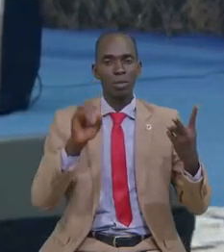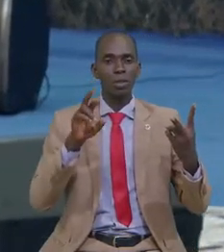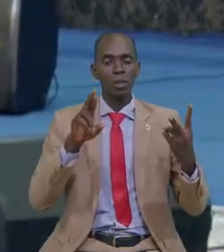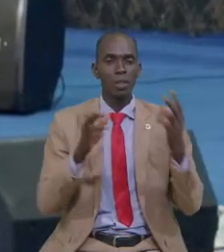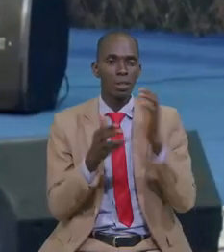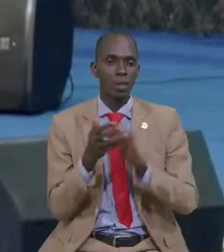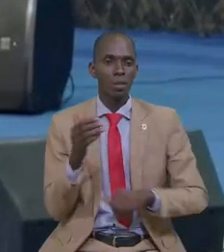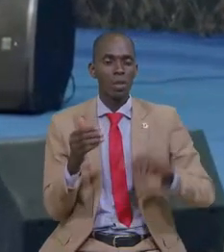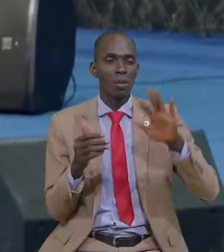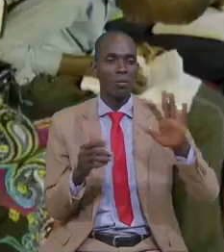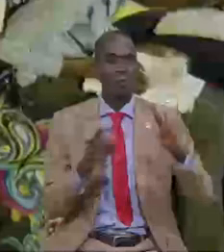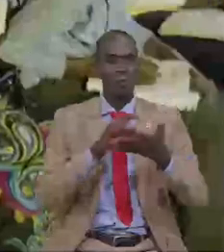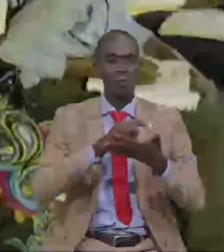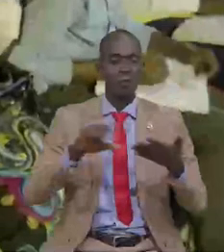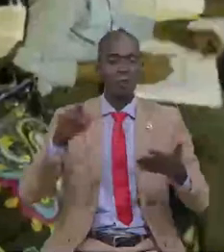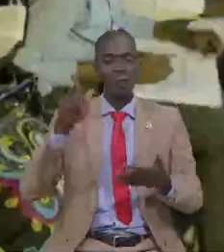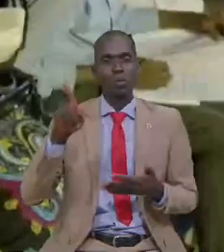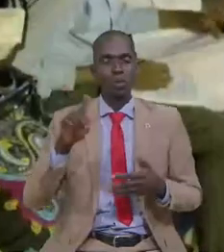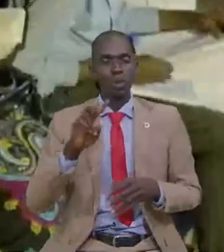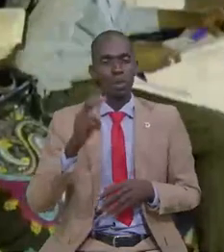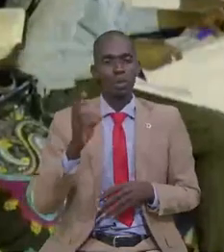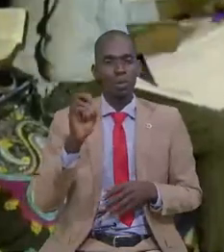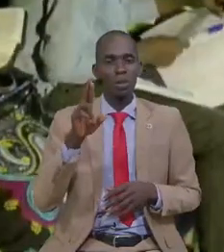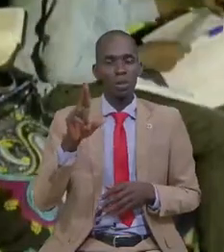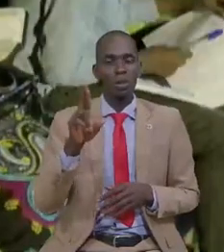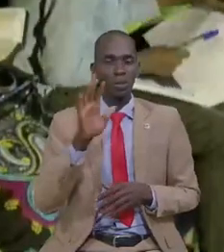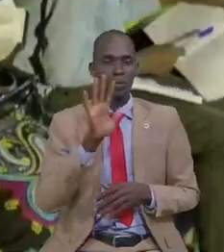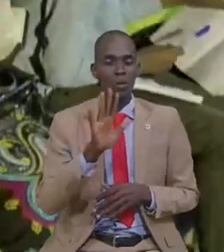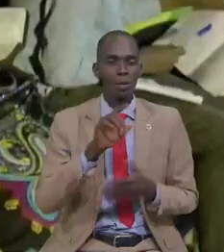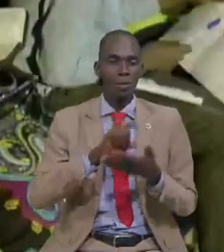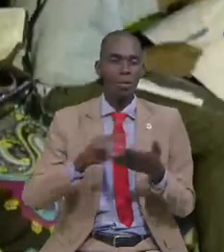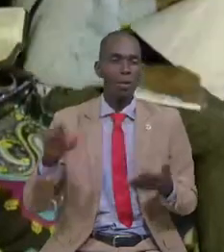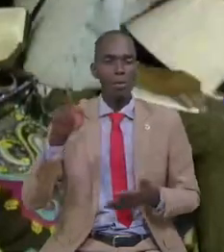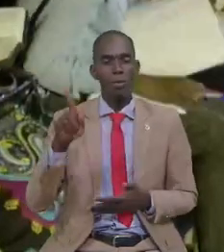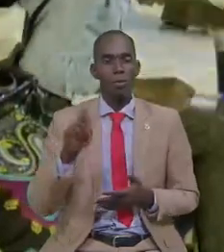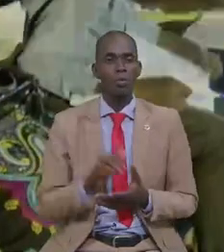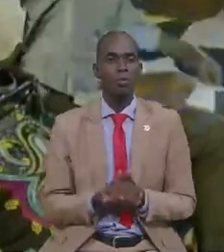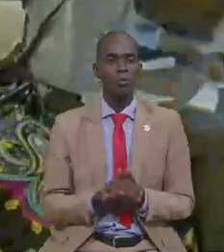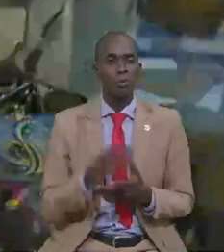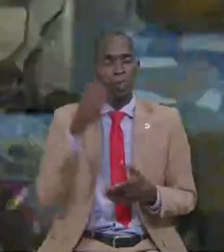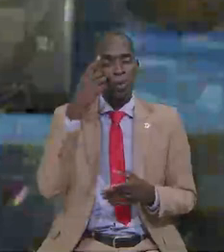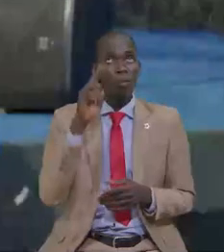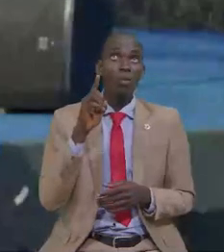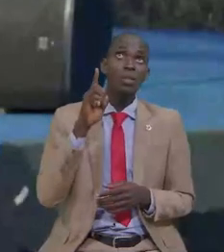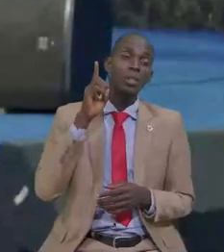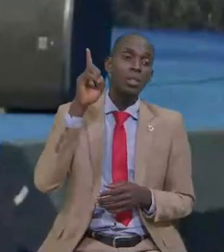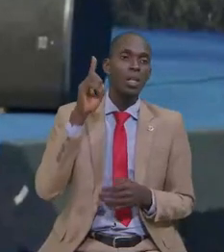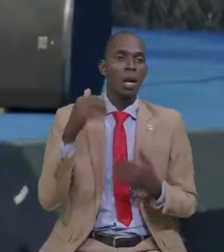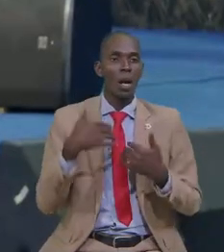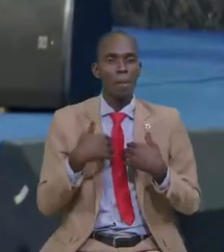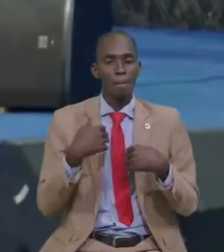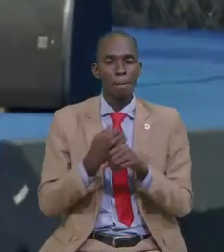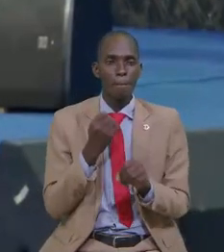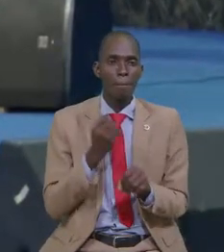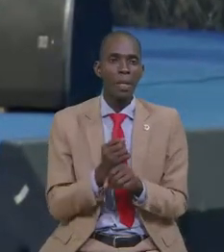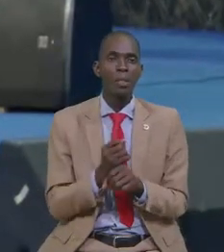2 Corinthiens 5, verset 21. 2 Corinthiens 5, 21.